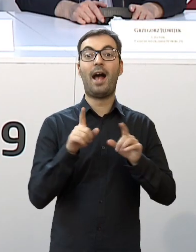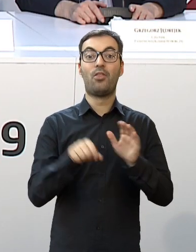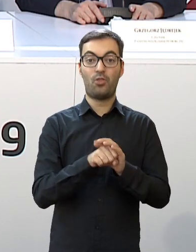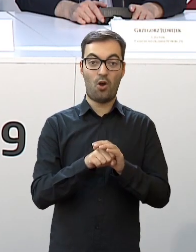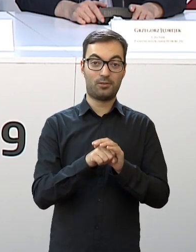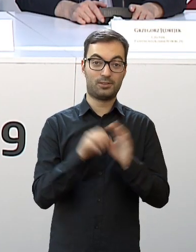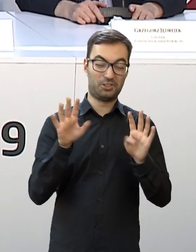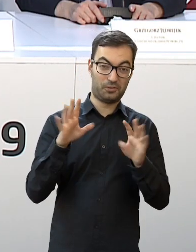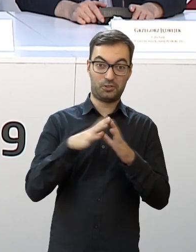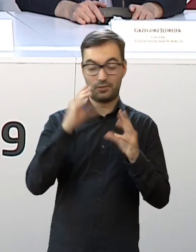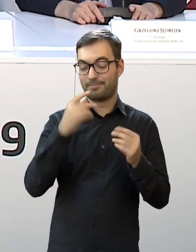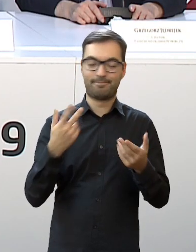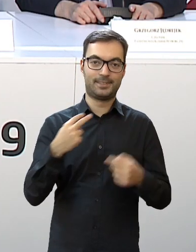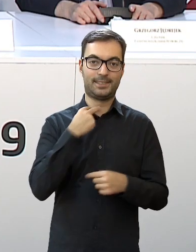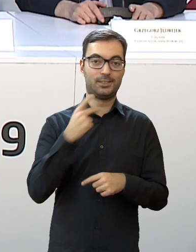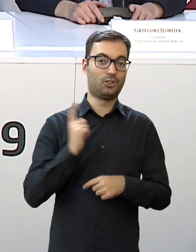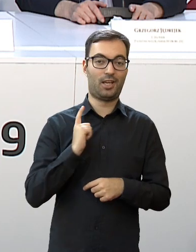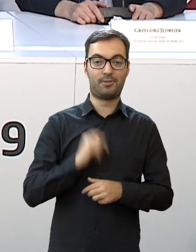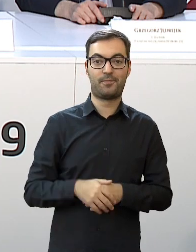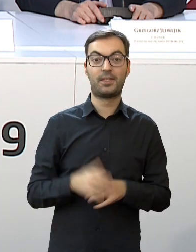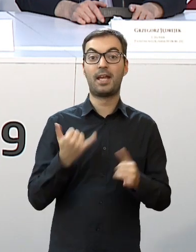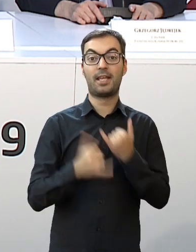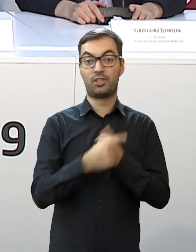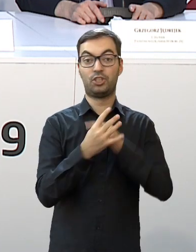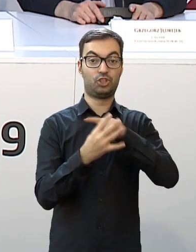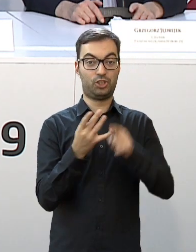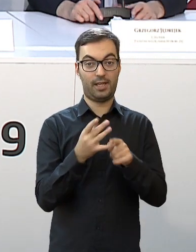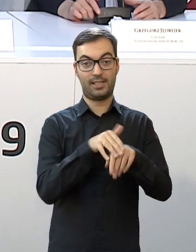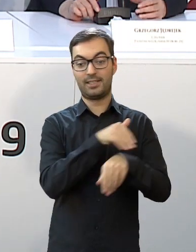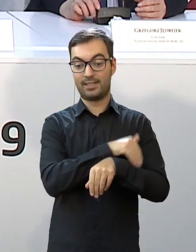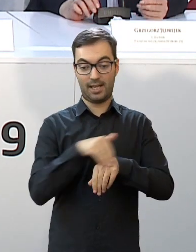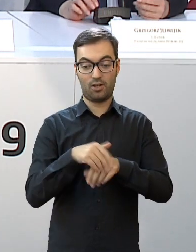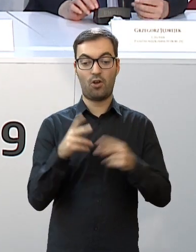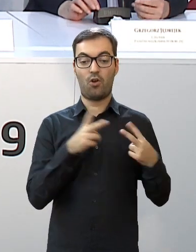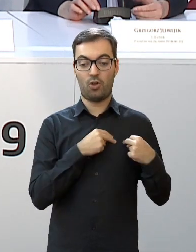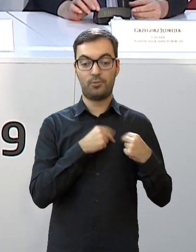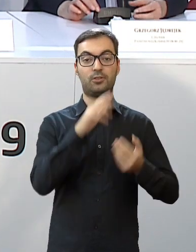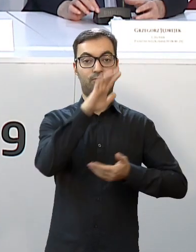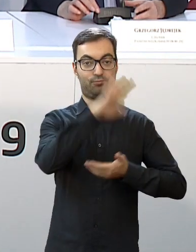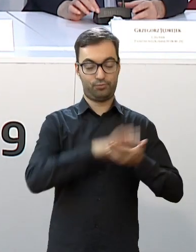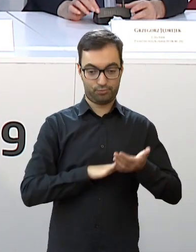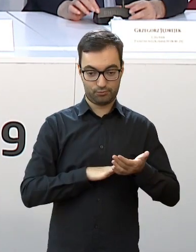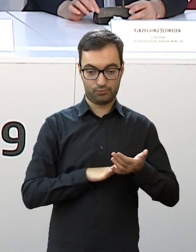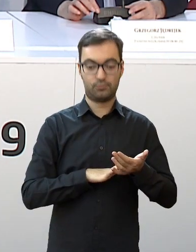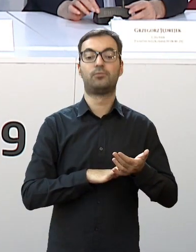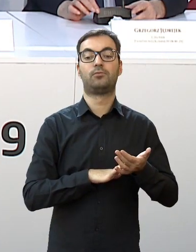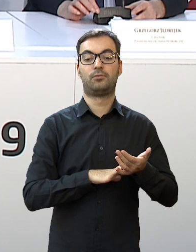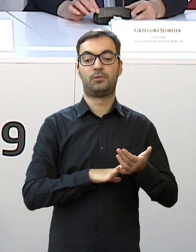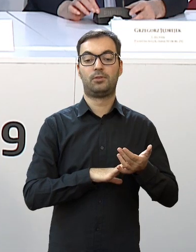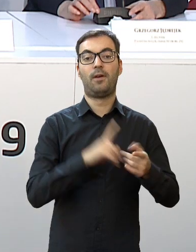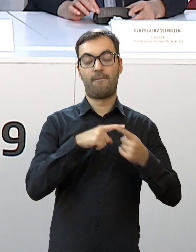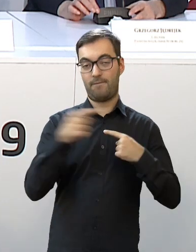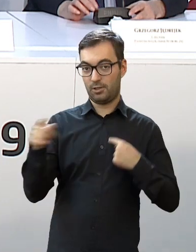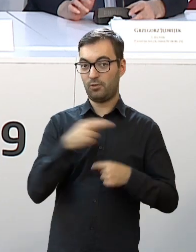zablokowani. Jeżeli natomiast te komisje zagraniczne sporządzą protokoły i te protokoły